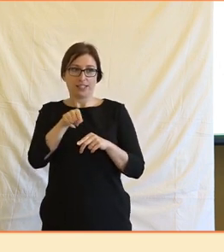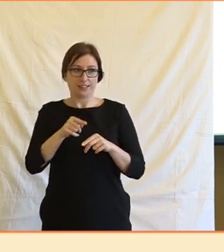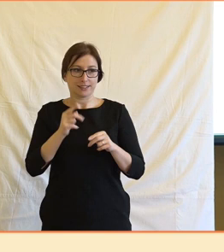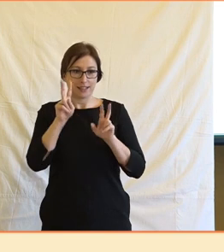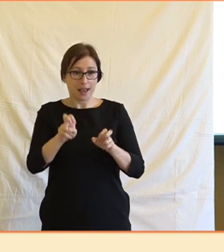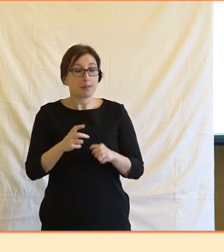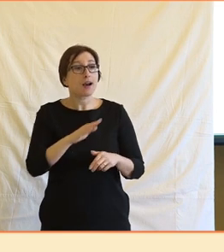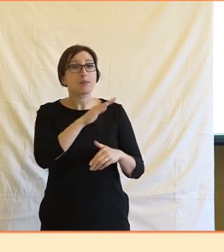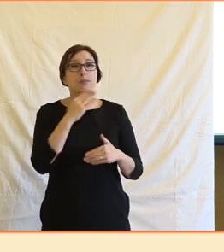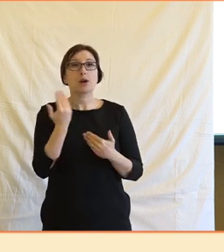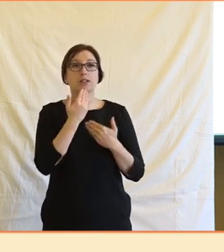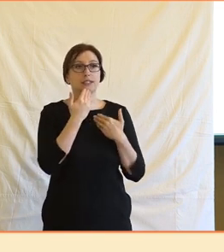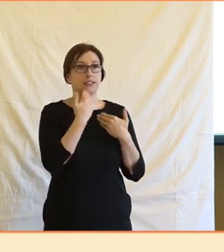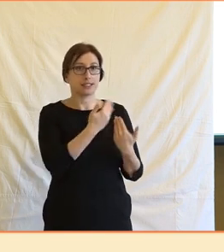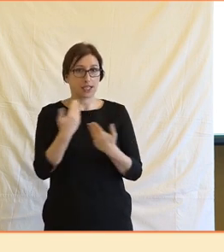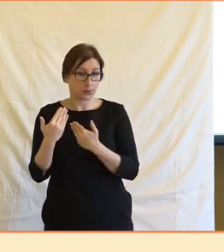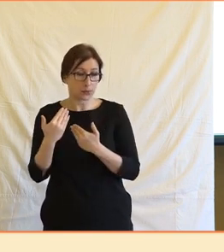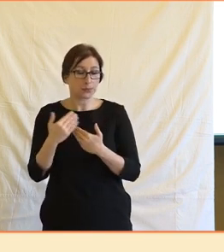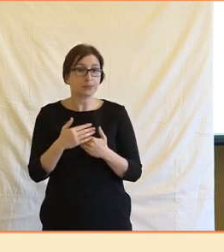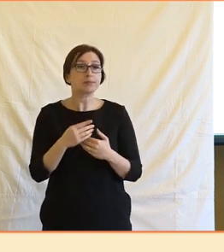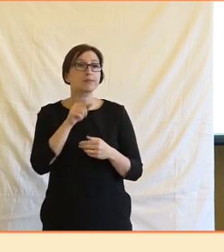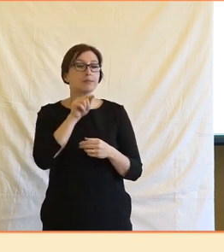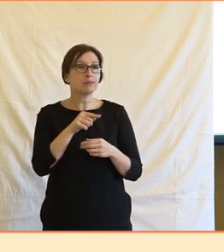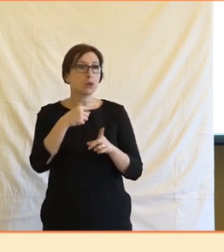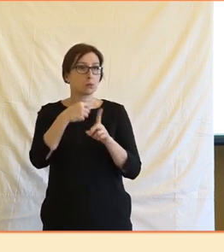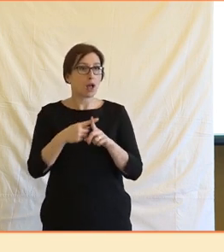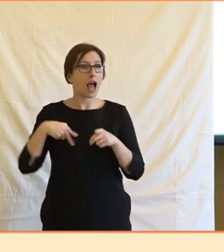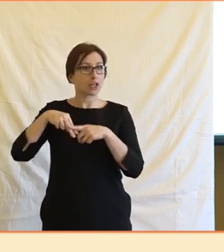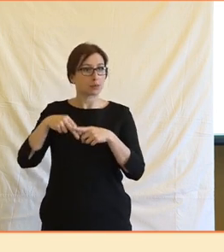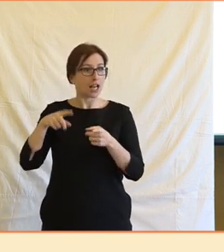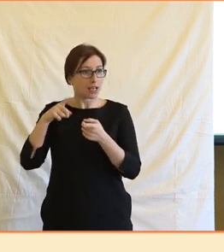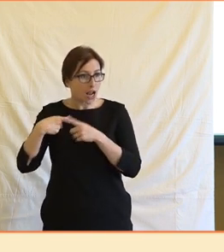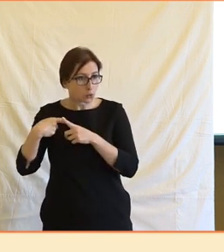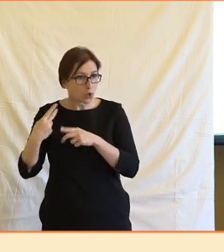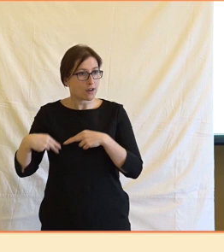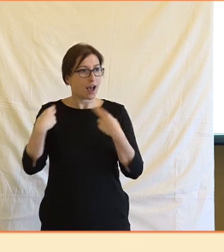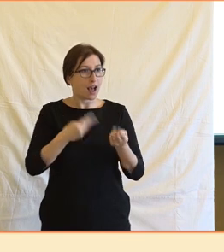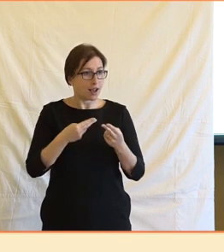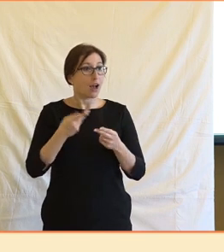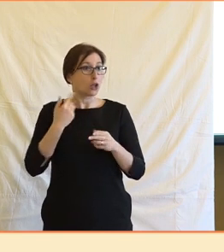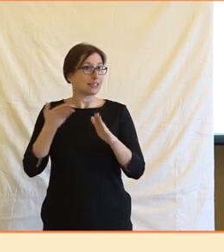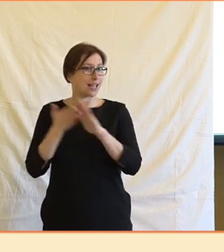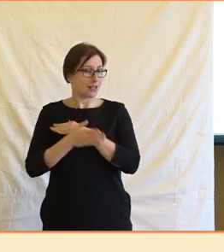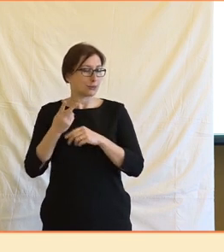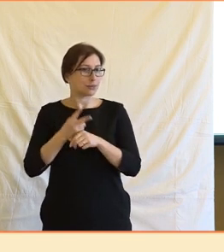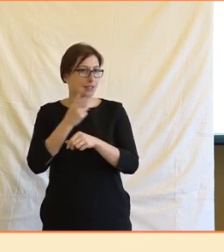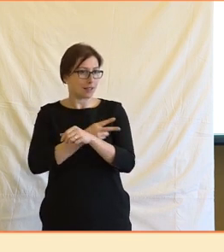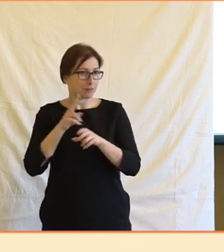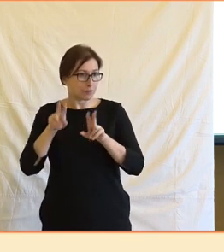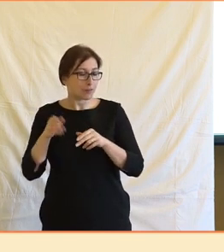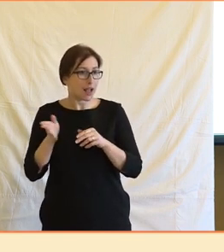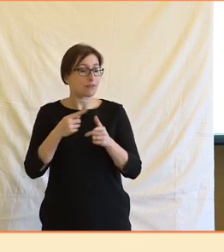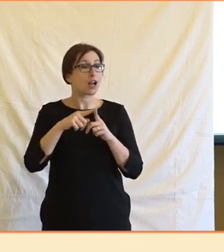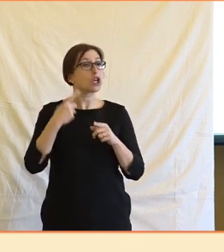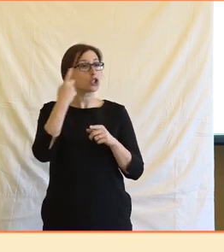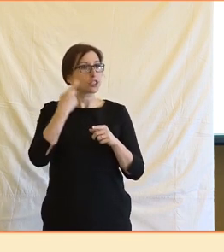bych jménem všech našich kolegů Alžběty Solarčík-Krauzové za Ústav státu a práva, Václava Moravce za